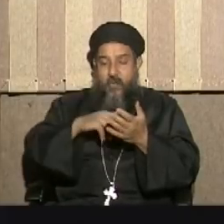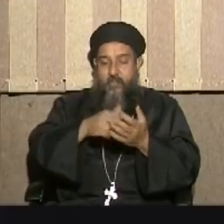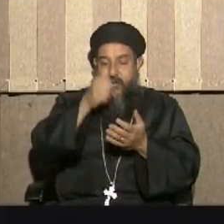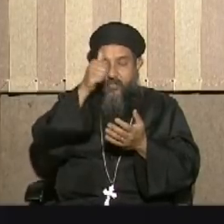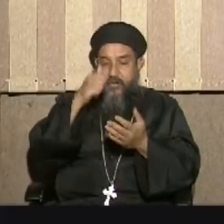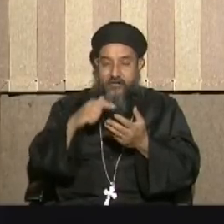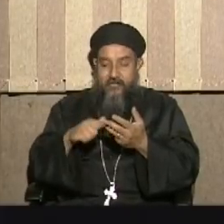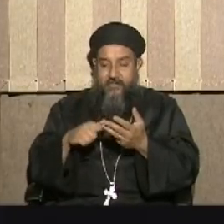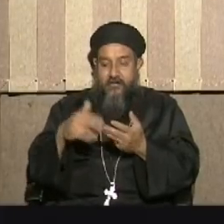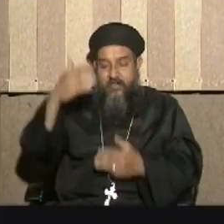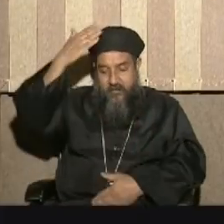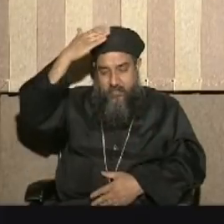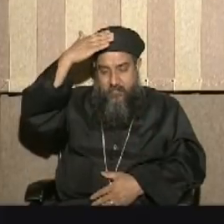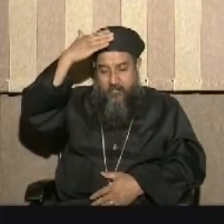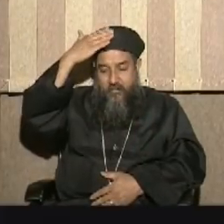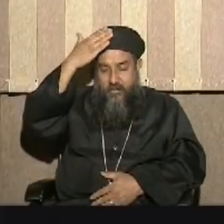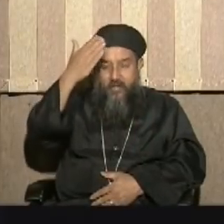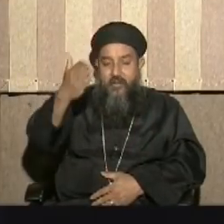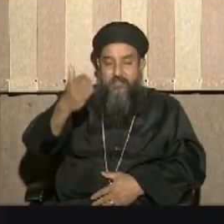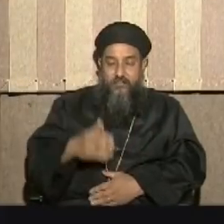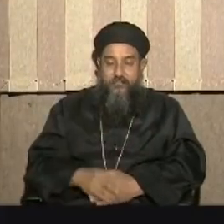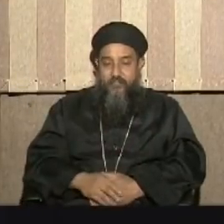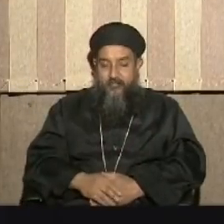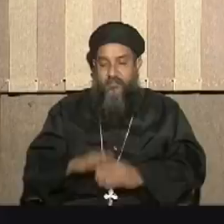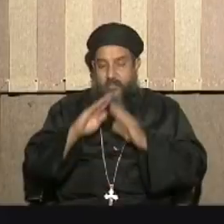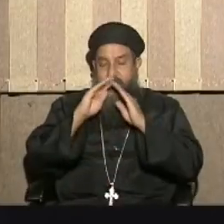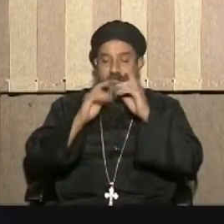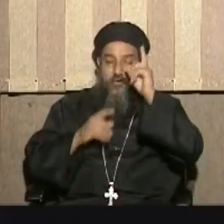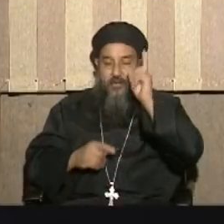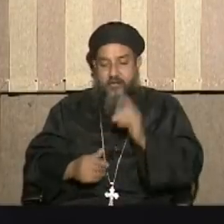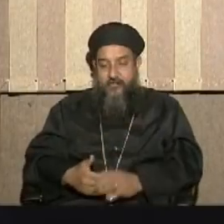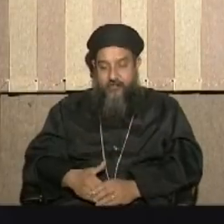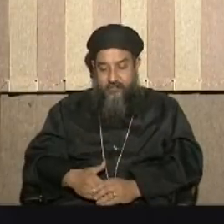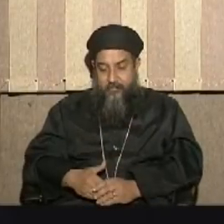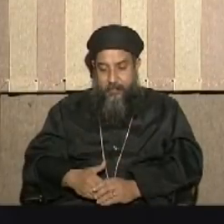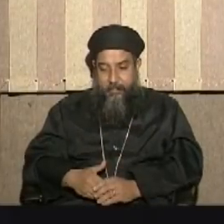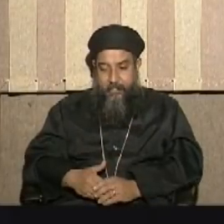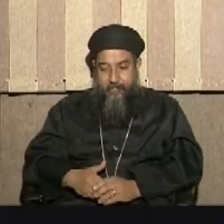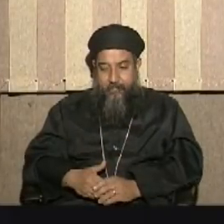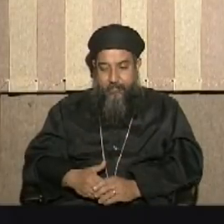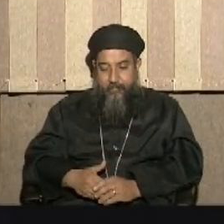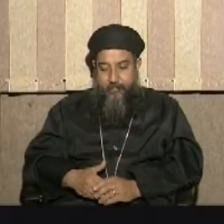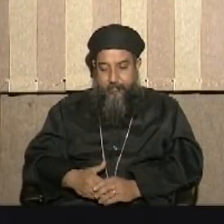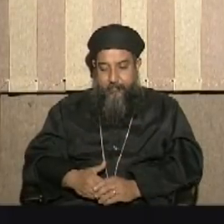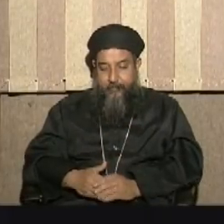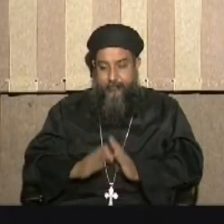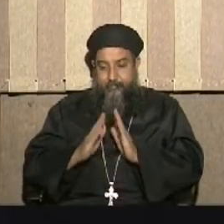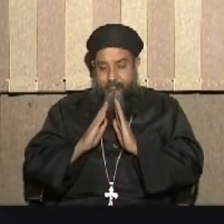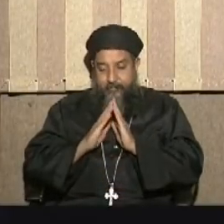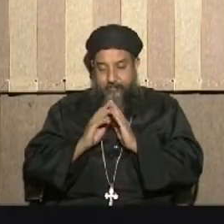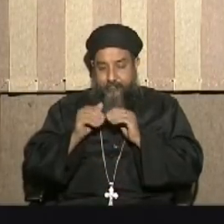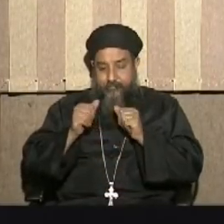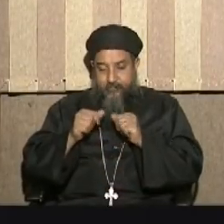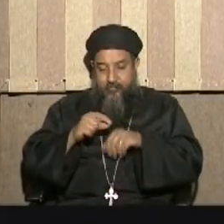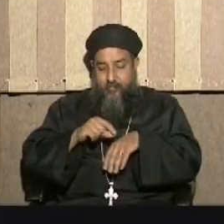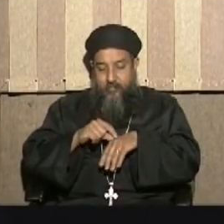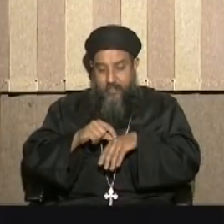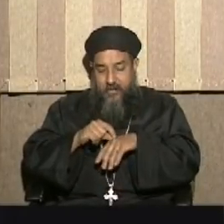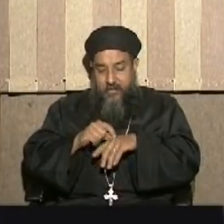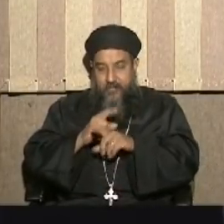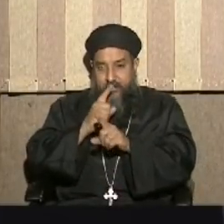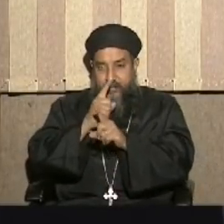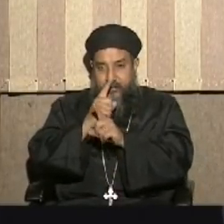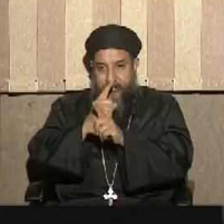وخيره وبركته نشكرك ونخشع بالجسد